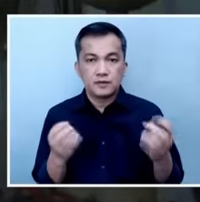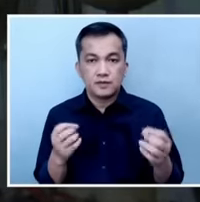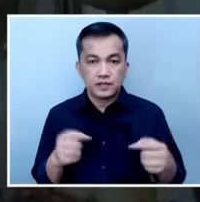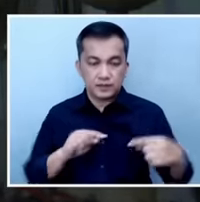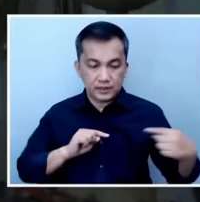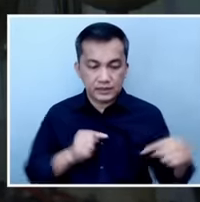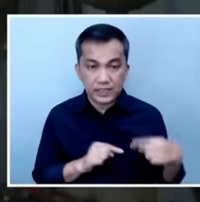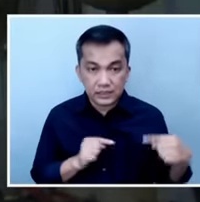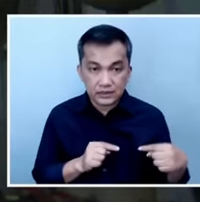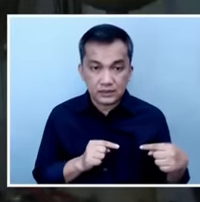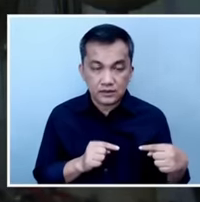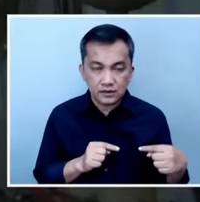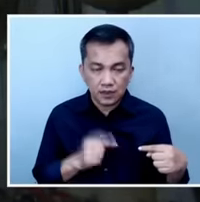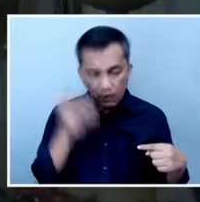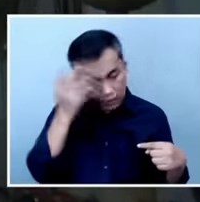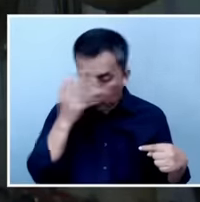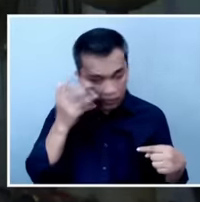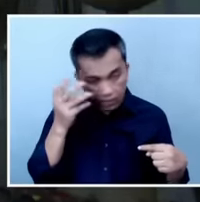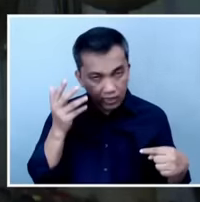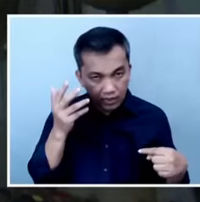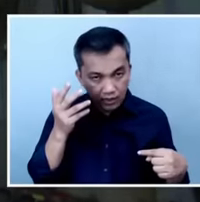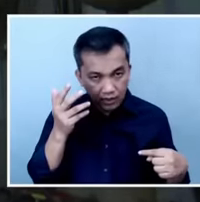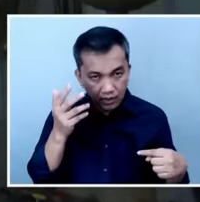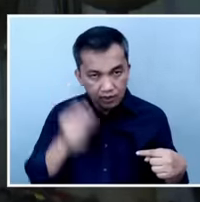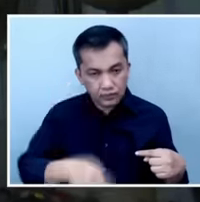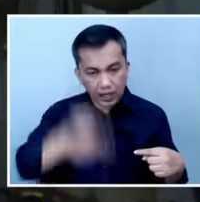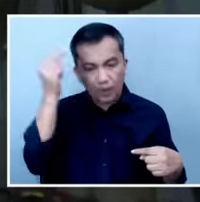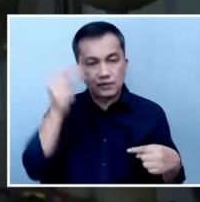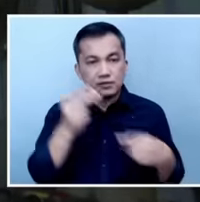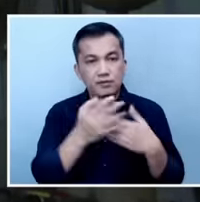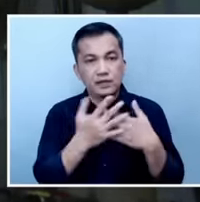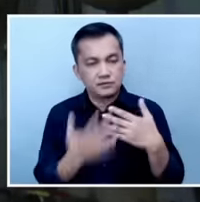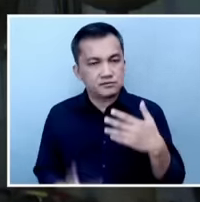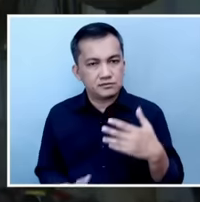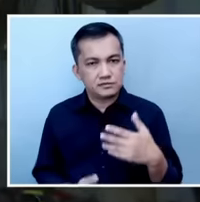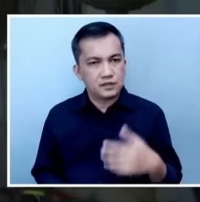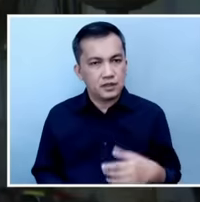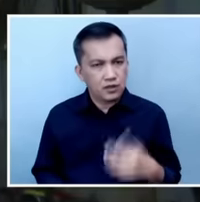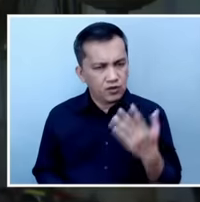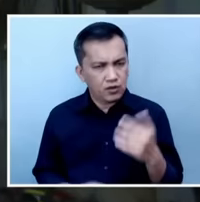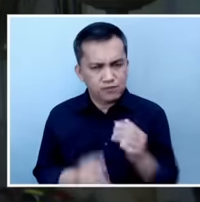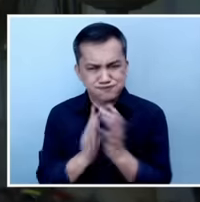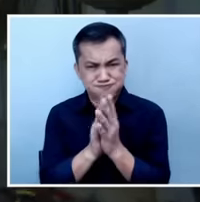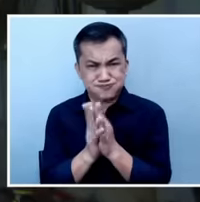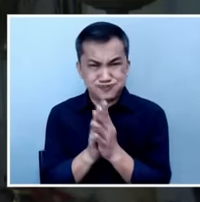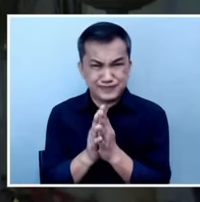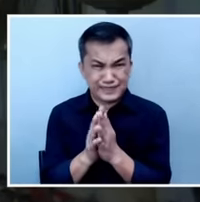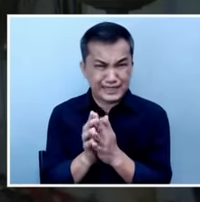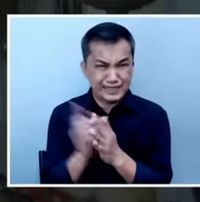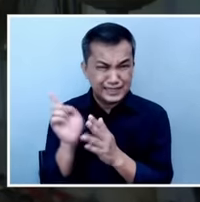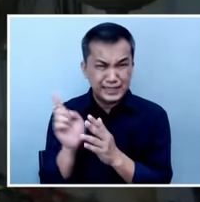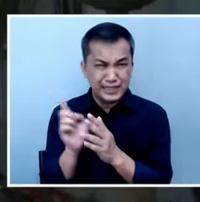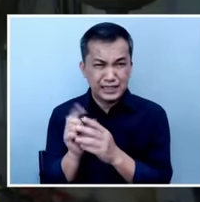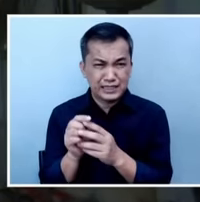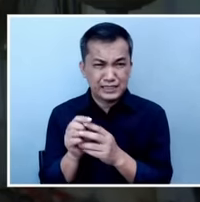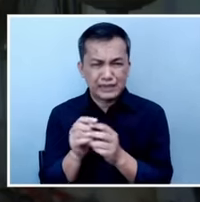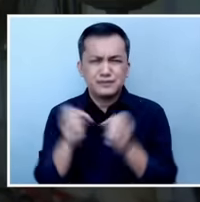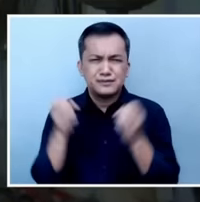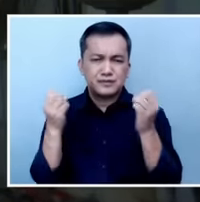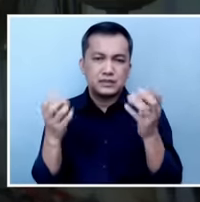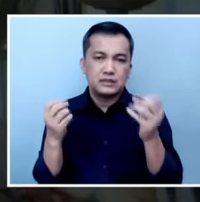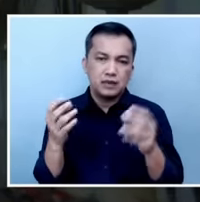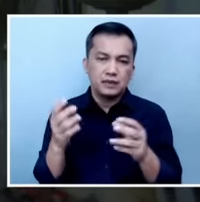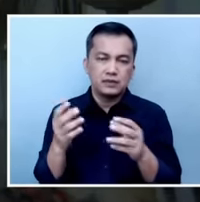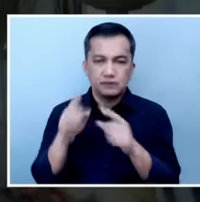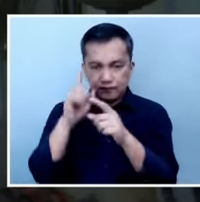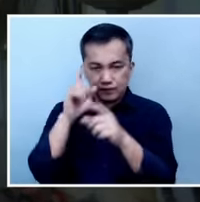nasugatan, nahilo at tumaas ang presyon dahilan sa siksikan at kitkitan ng napakaraming